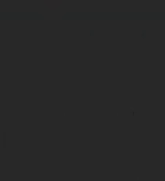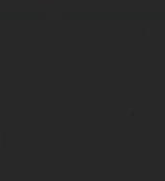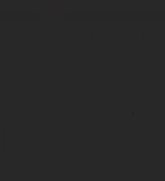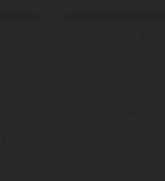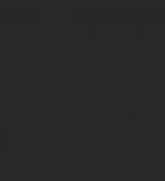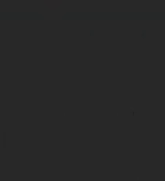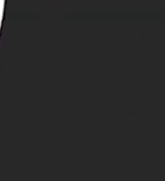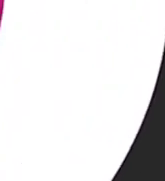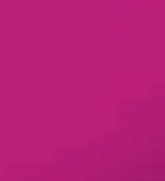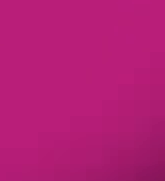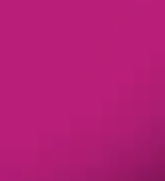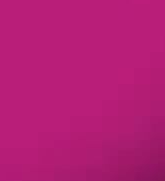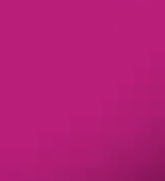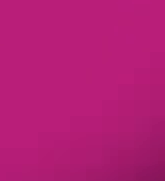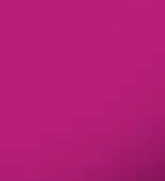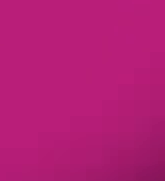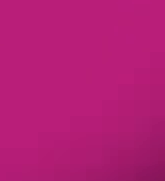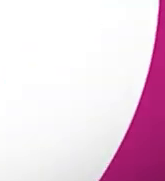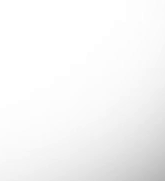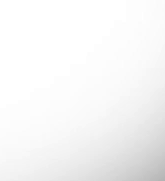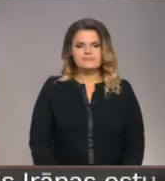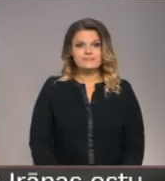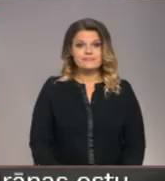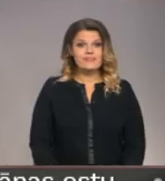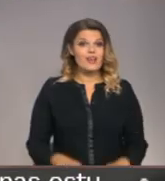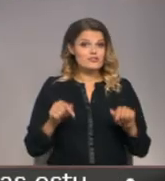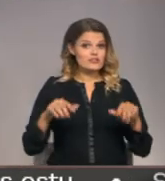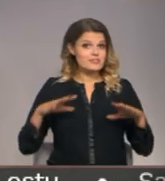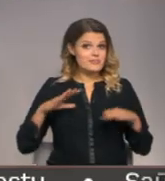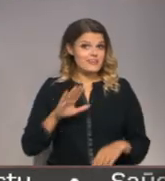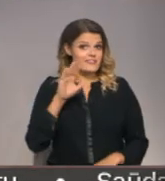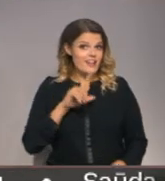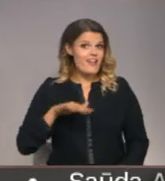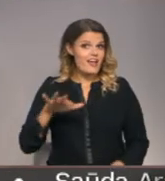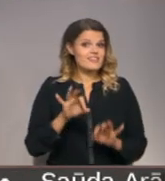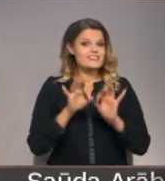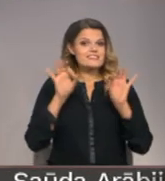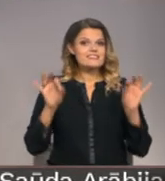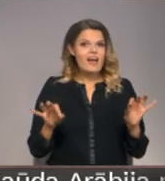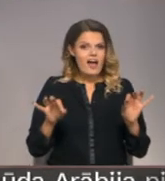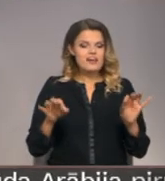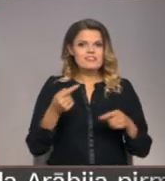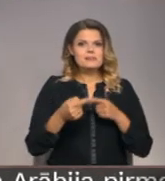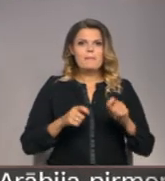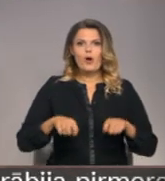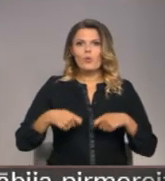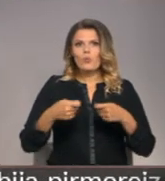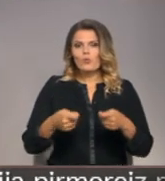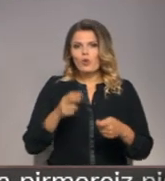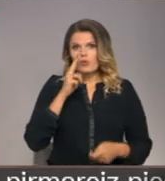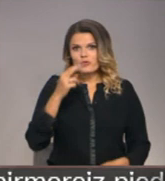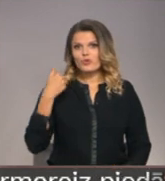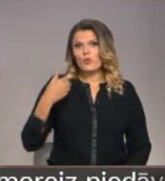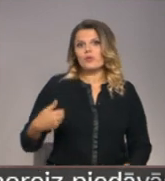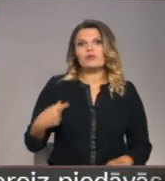Re, viss ēters ir te! Šajās brīvdienās Latvijā sāksies industriālā mantojuma nedēļa un